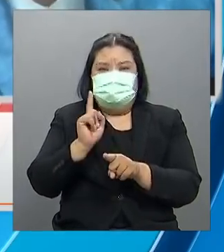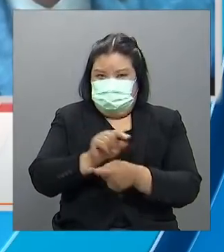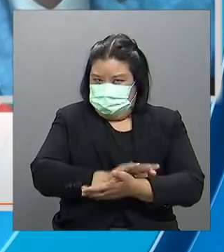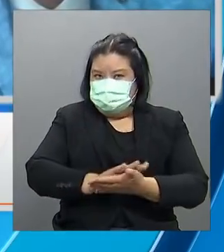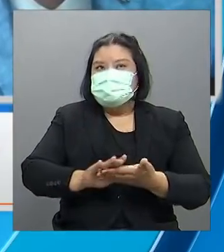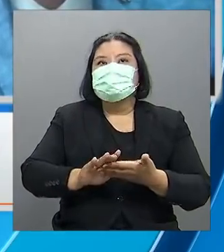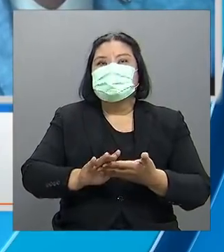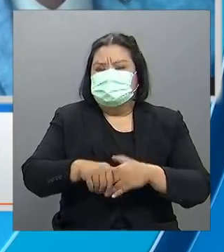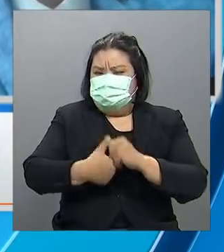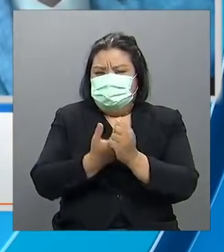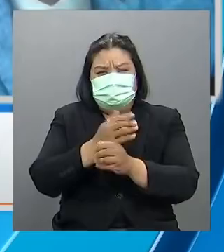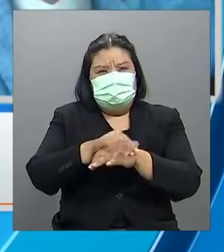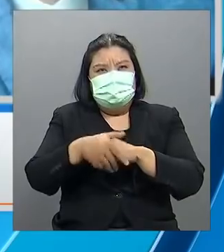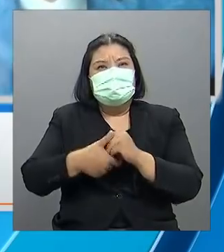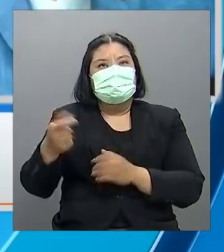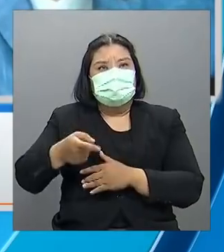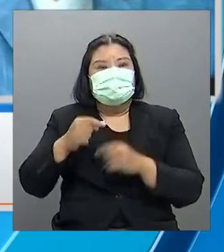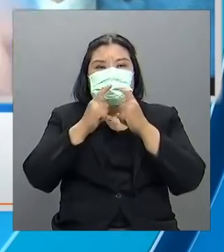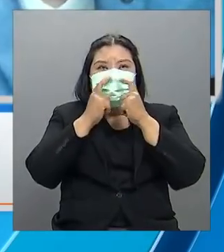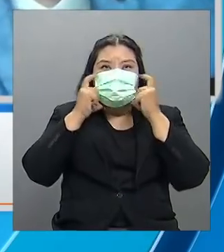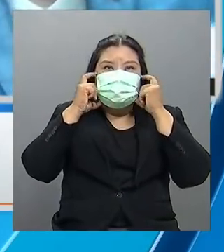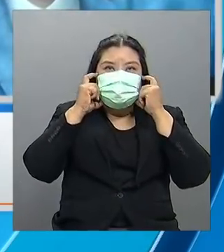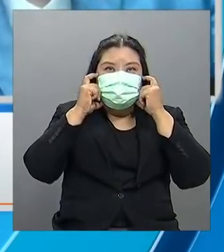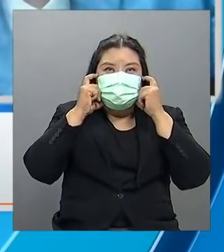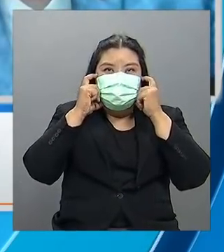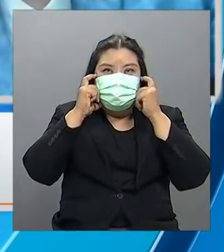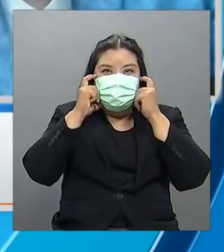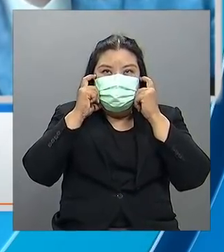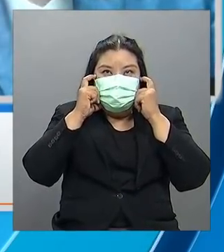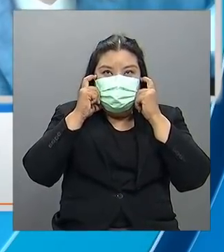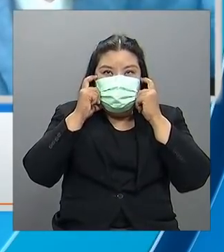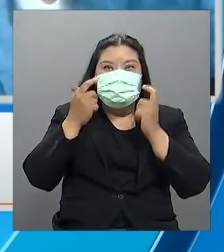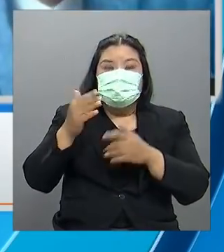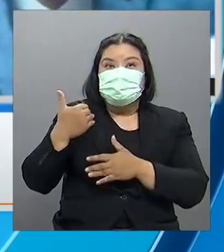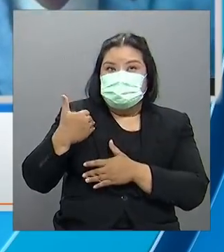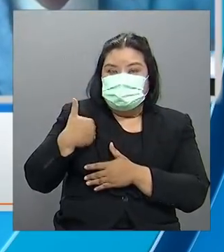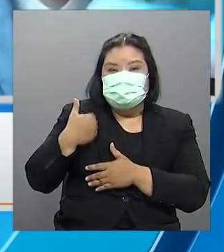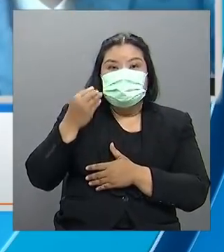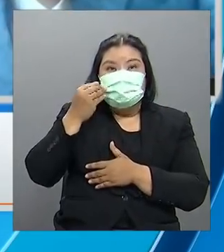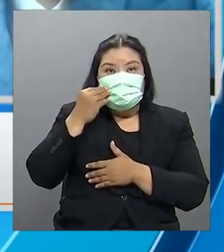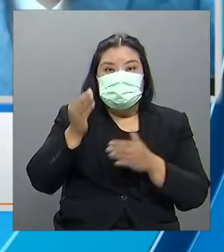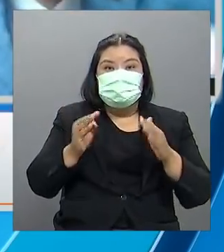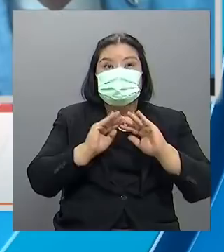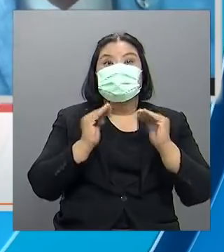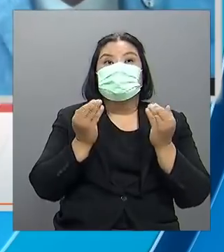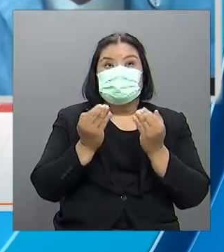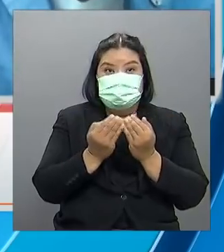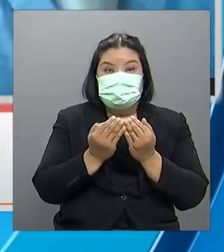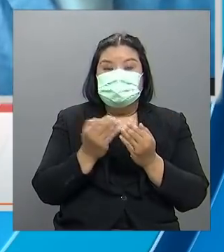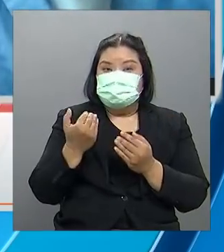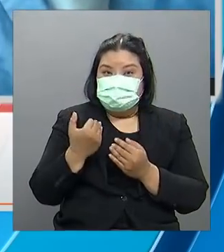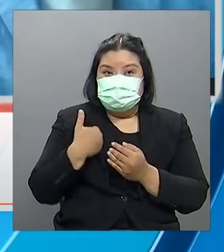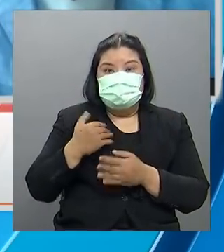แล้วก็มีหน้ากากอนามัยเพราะว่าบางทีในบ้านก็อาจจะอยู่ร่วมกับผู้อื่นด้วยแม้แต่กักในห้องแต่ว่าถ้ามีออกมาใช้โซนพื้นที่ที่มัน